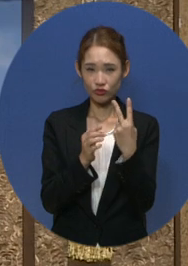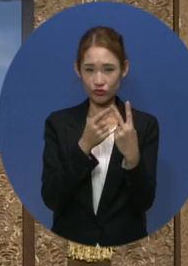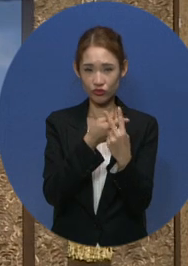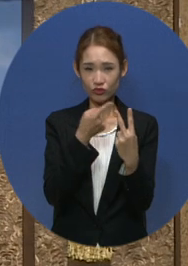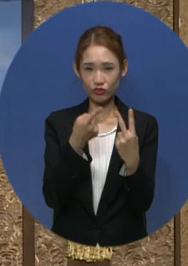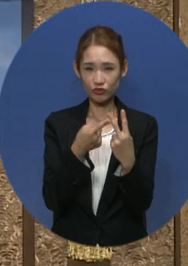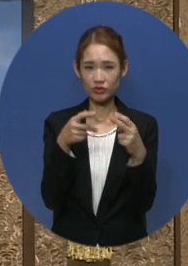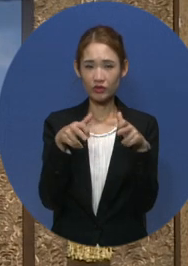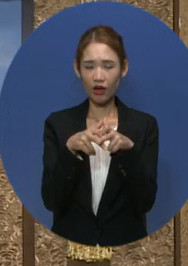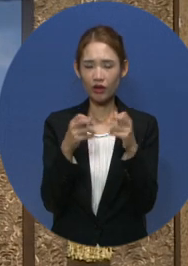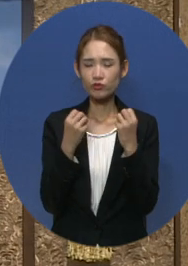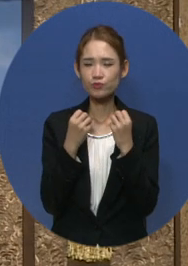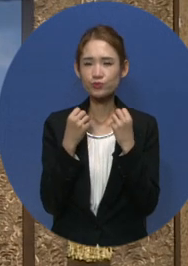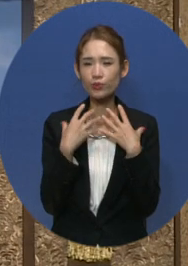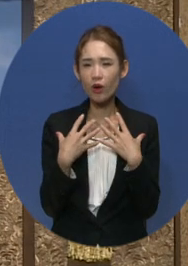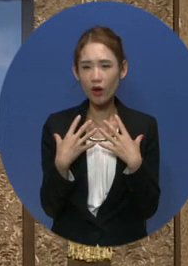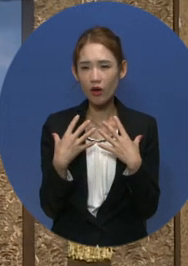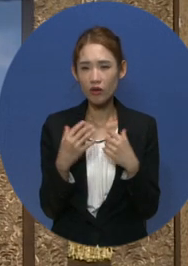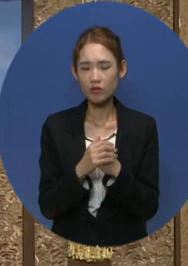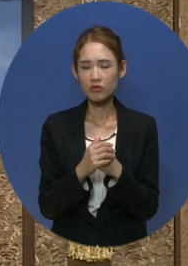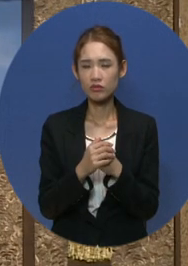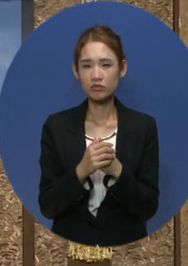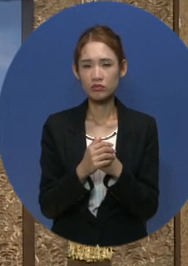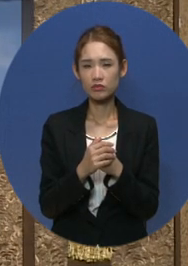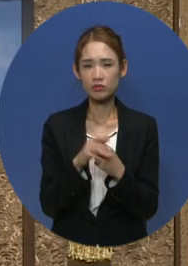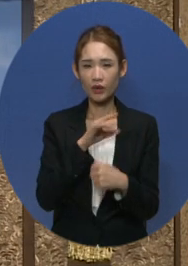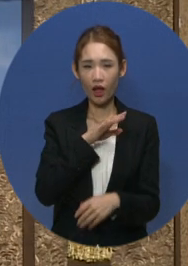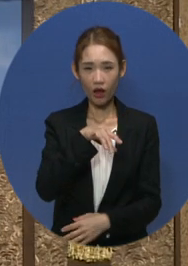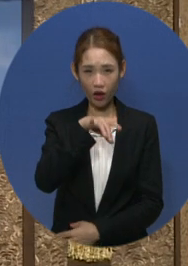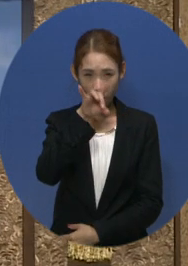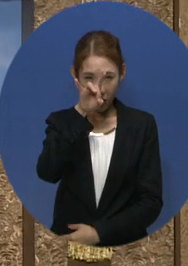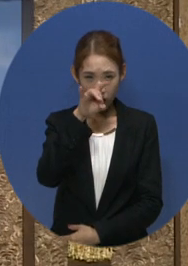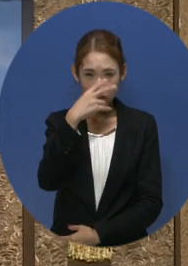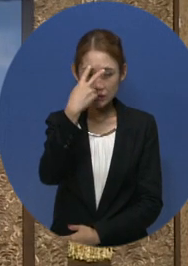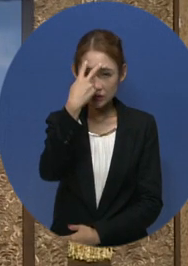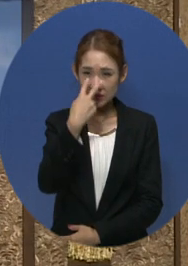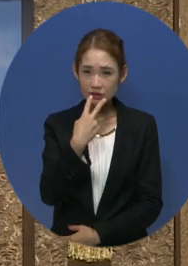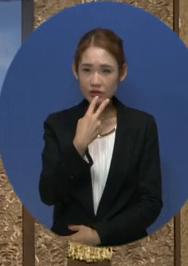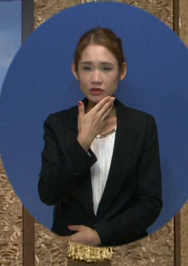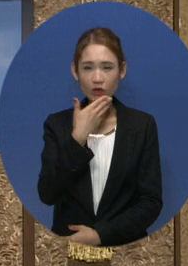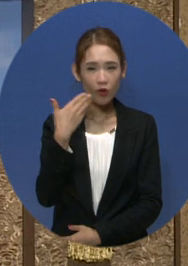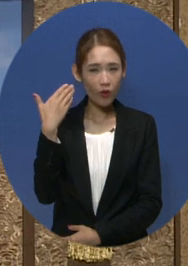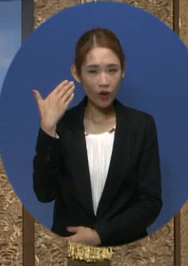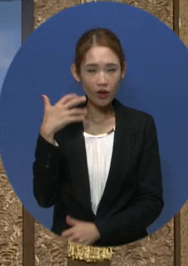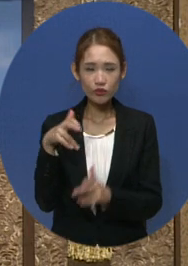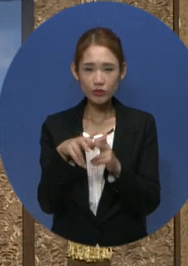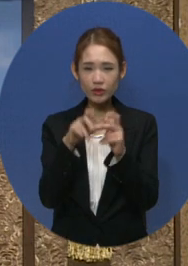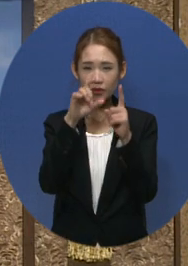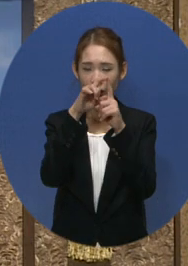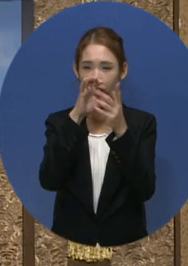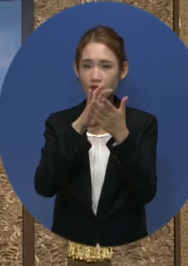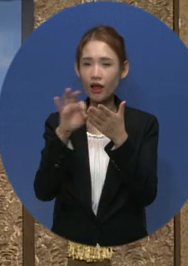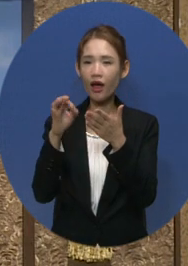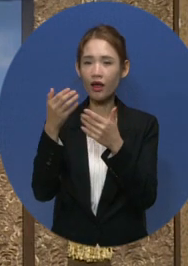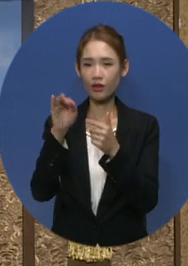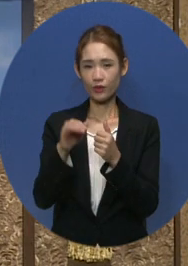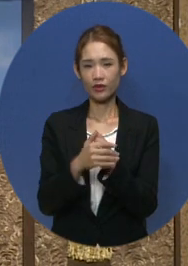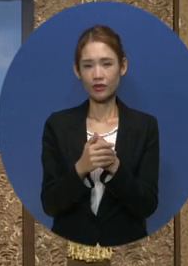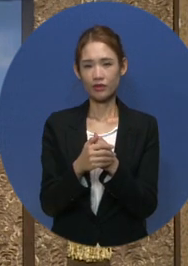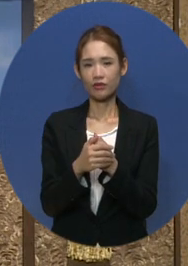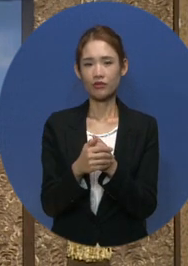이제 중복된 분. 그거를 저희가 처음에는 시청각 중복 장애인 이런 용어를 썼어요.